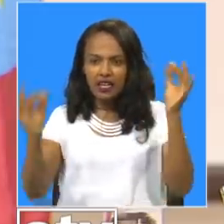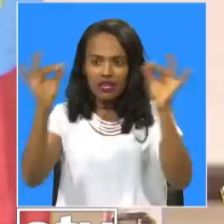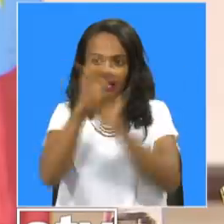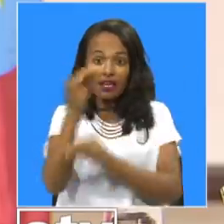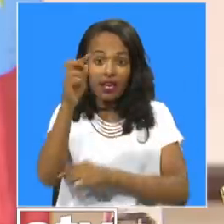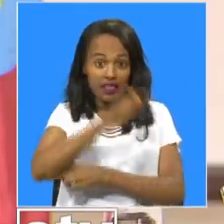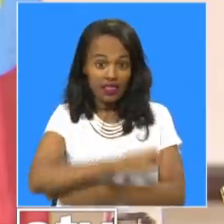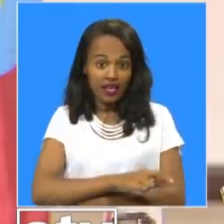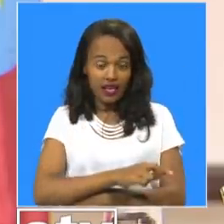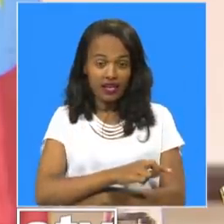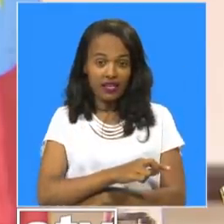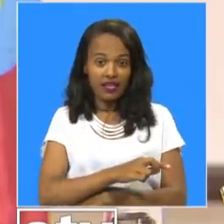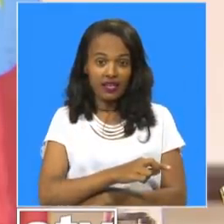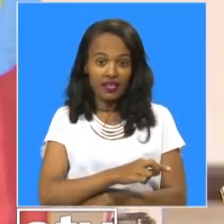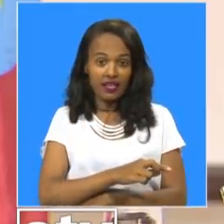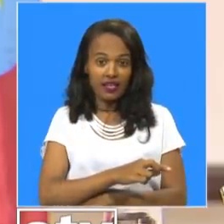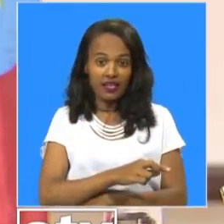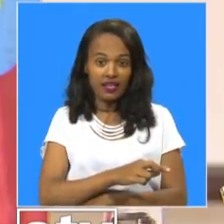ተቀን